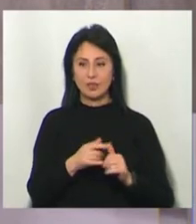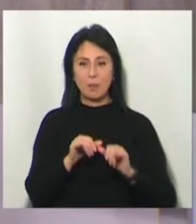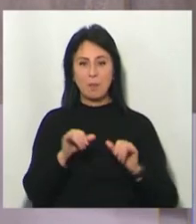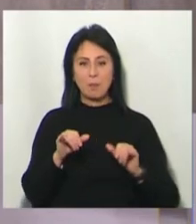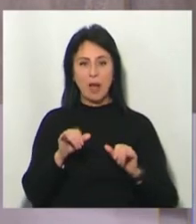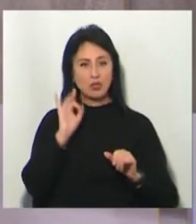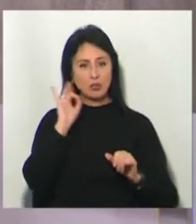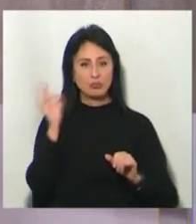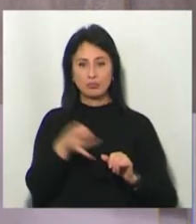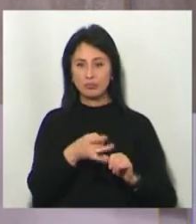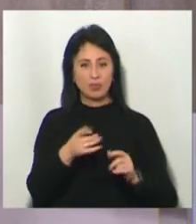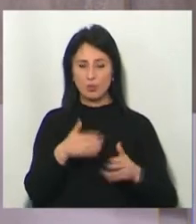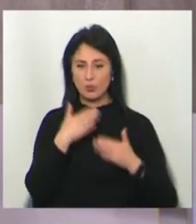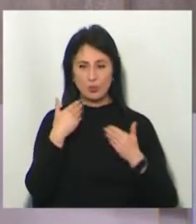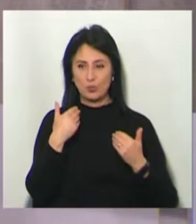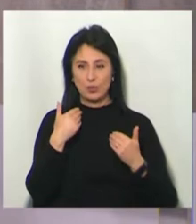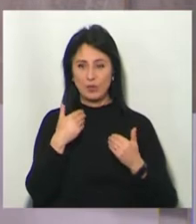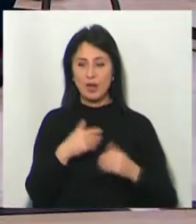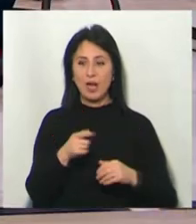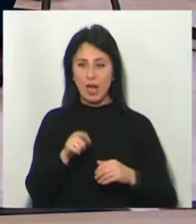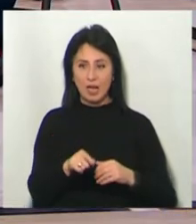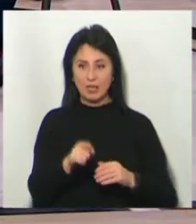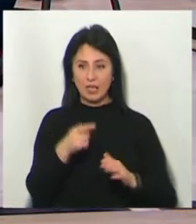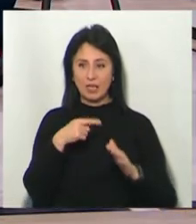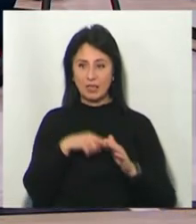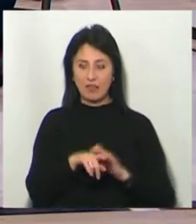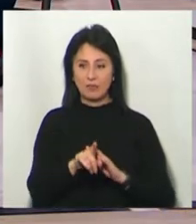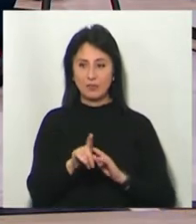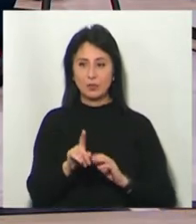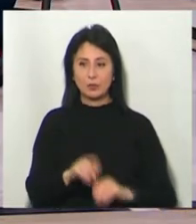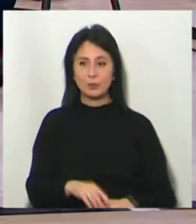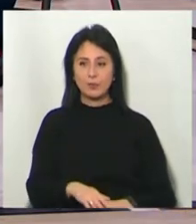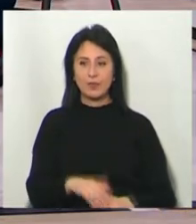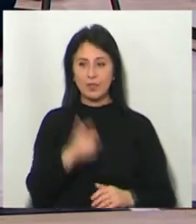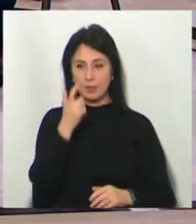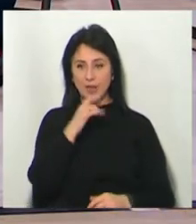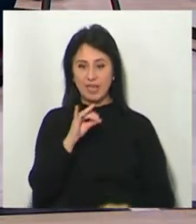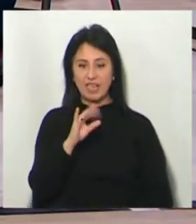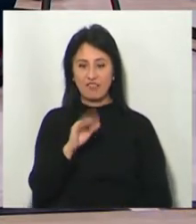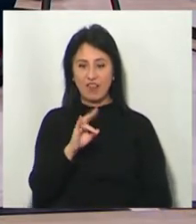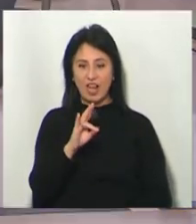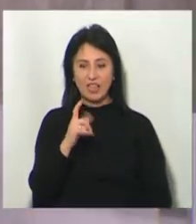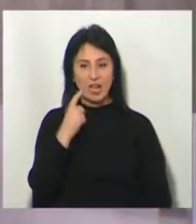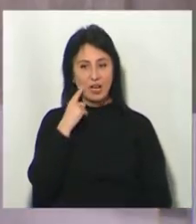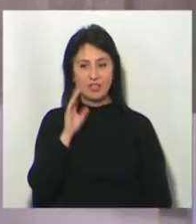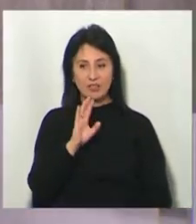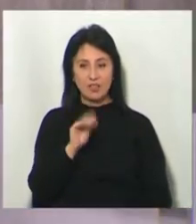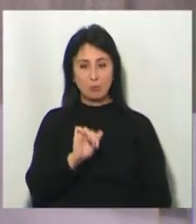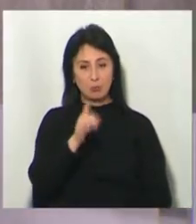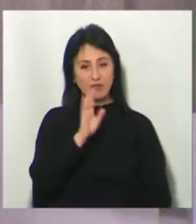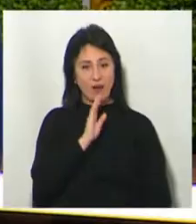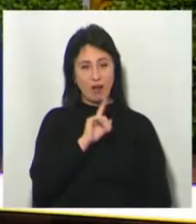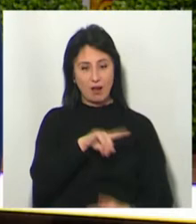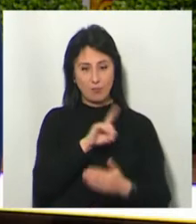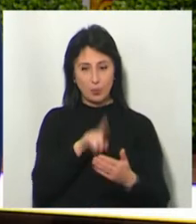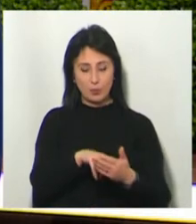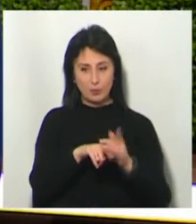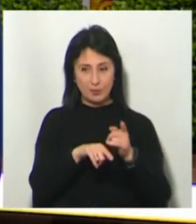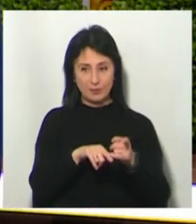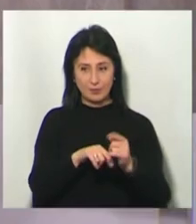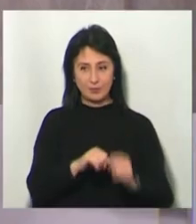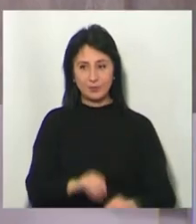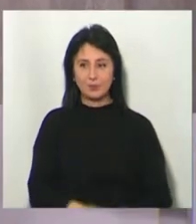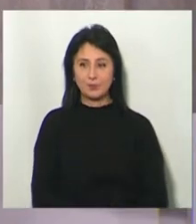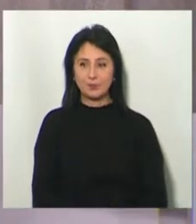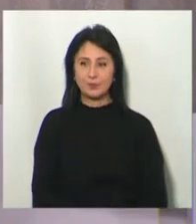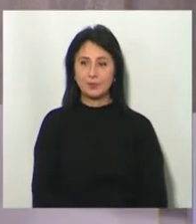Partea snobilii s-a zugat de obisnuit. Nu, dacă te-am David, scot, da, batoni Ivani Armit, scot, s-a securul, ia pirot, ca baton la